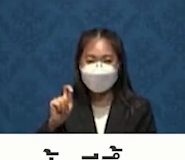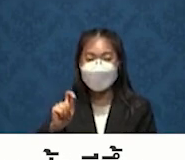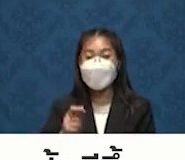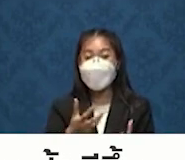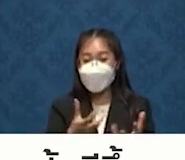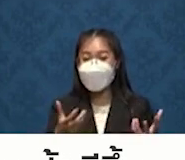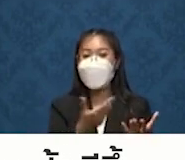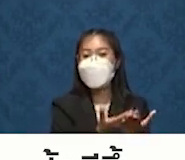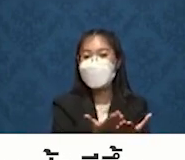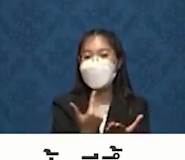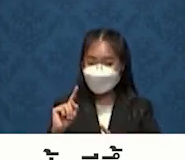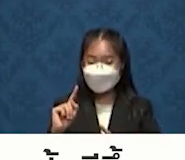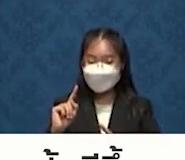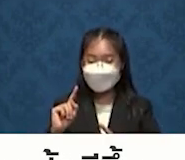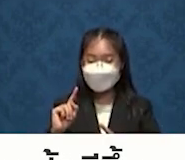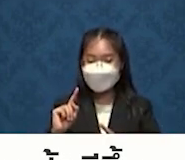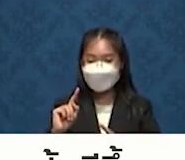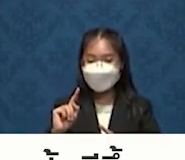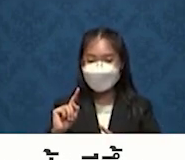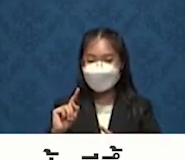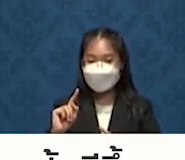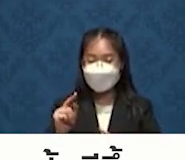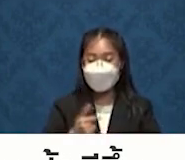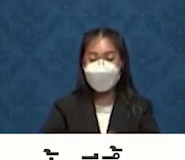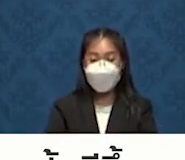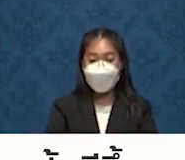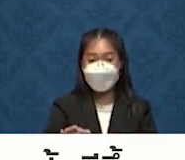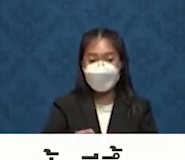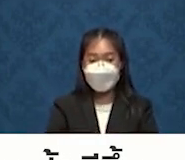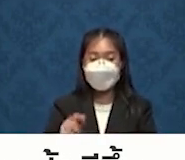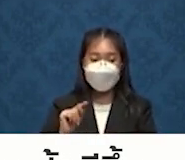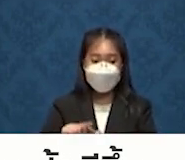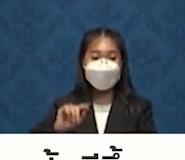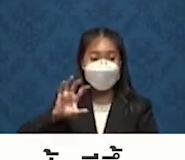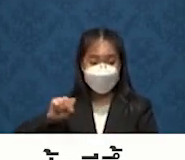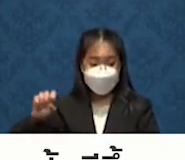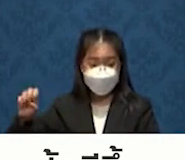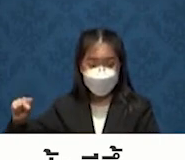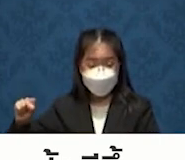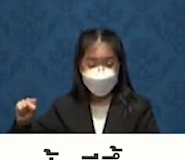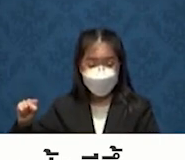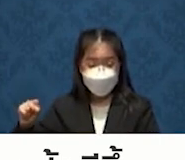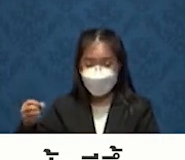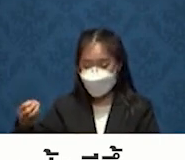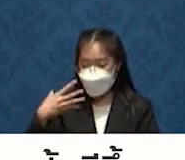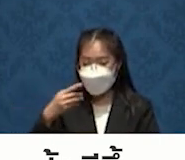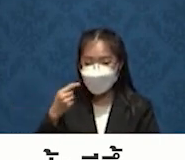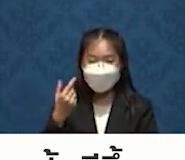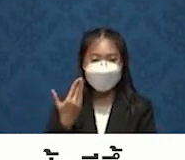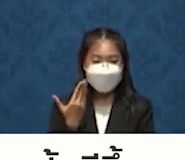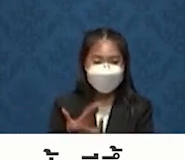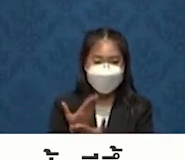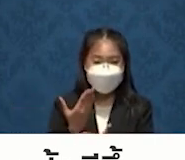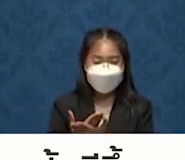บางช่วงบางตอนเนี่ย แจงประเด็นที่เพื่อนสมาชิกได้พูดถึงเงินเฟ้อแล้ว